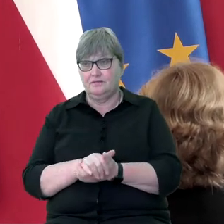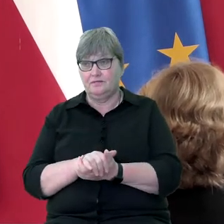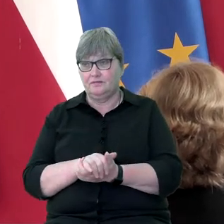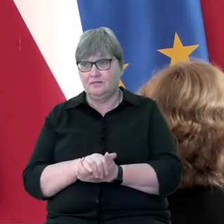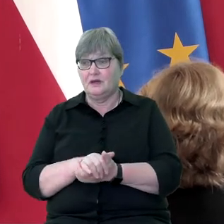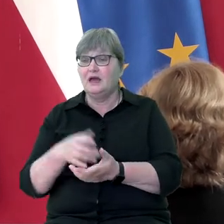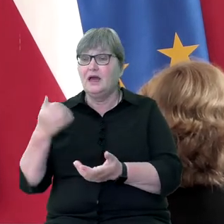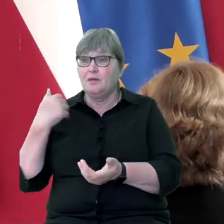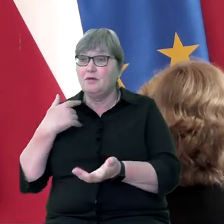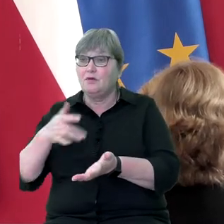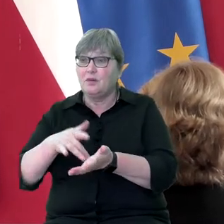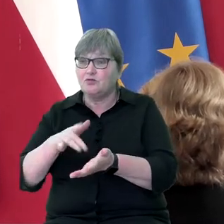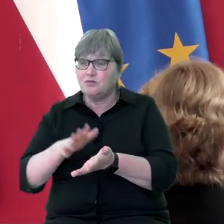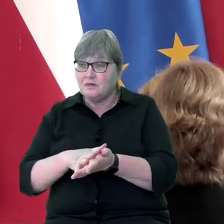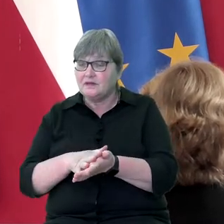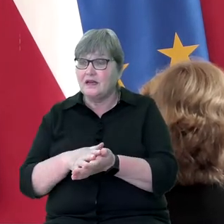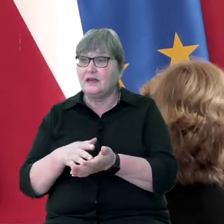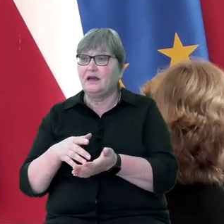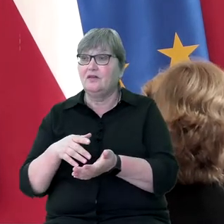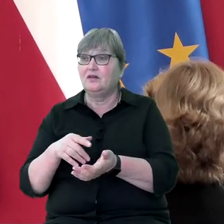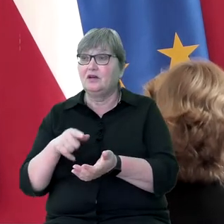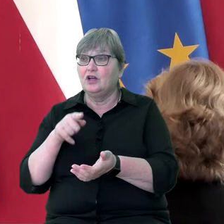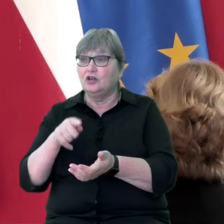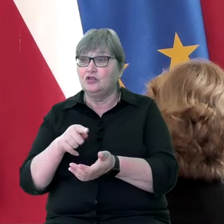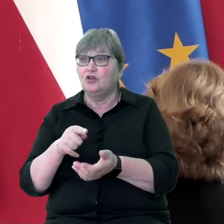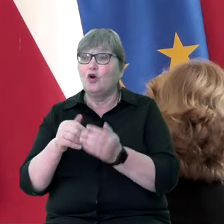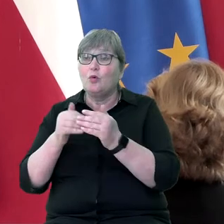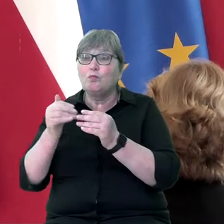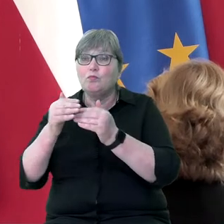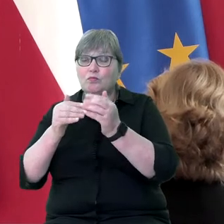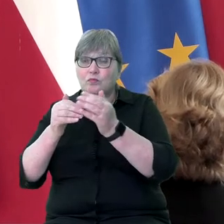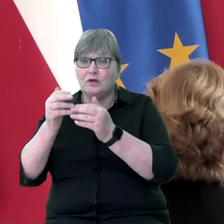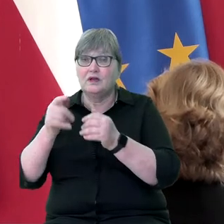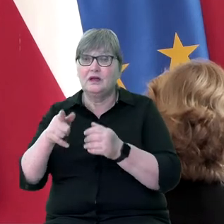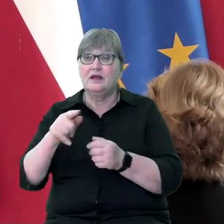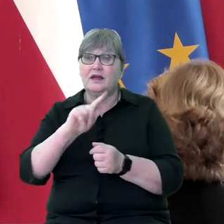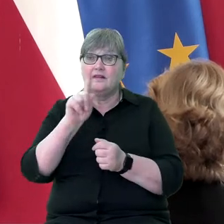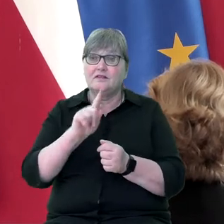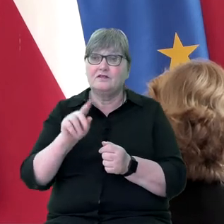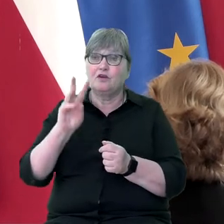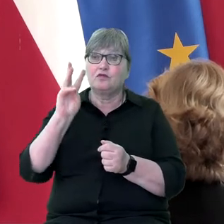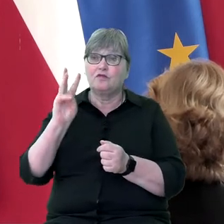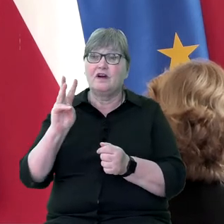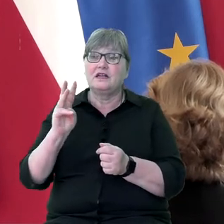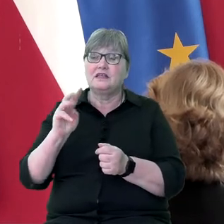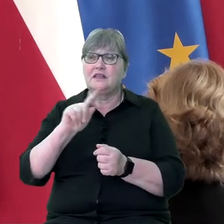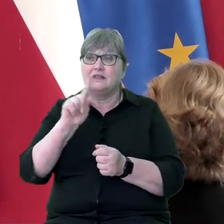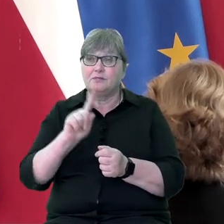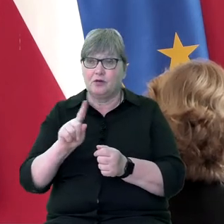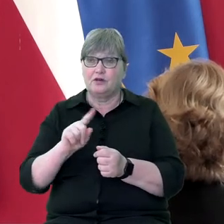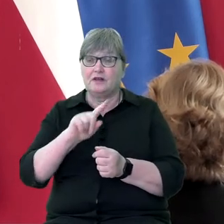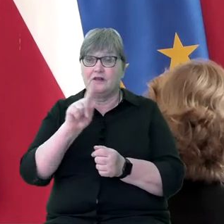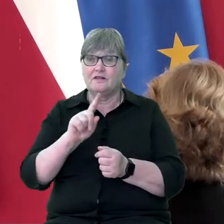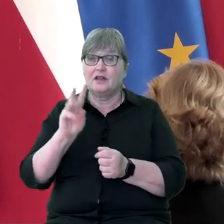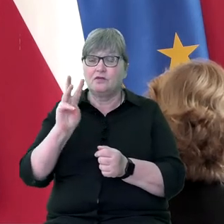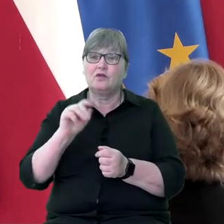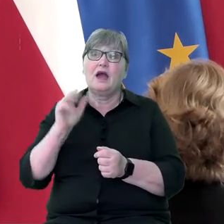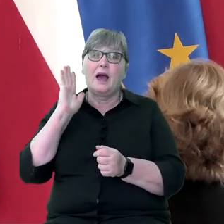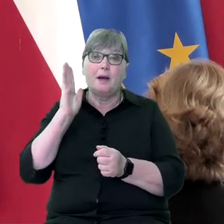do odpowiednich struktur Związku Walki Zbrojnej, później Armii Krajowej. Szczęśliwie wskutek